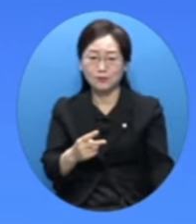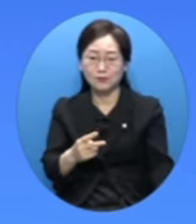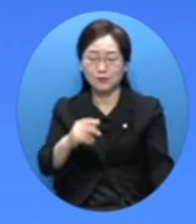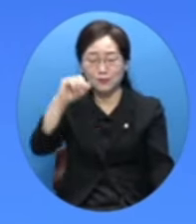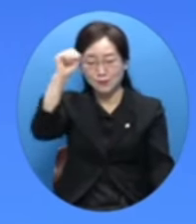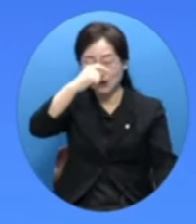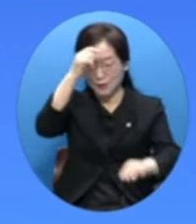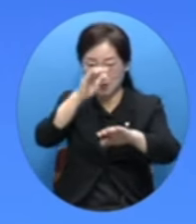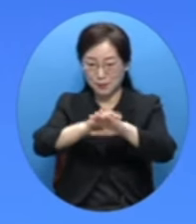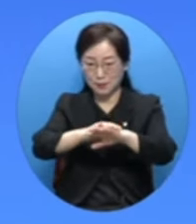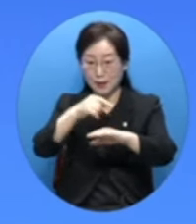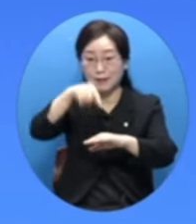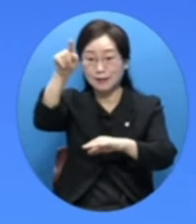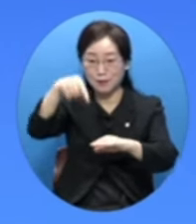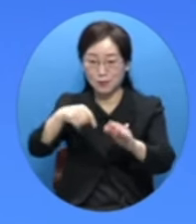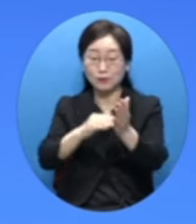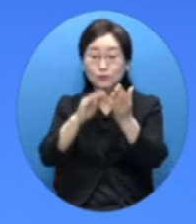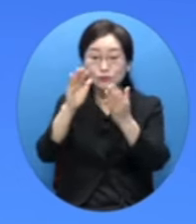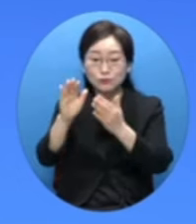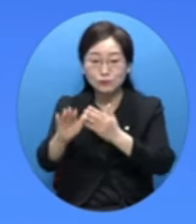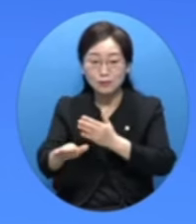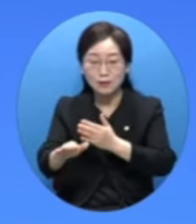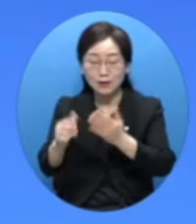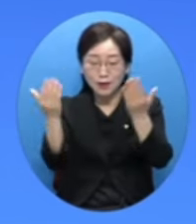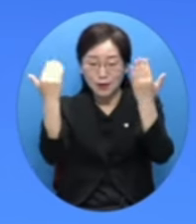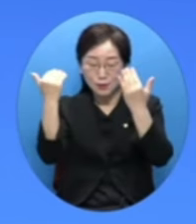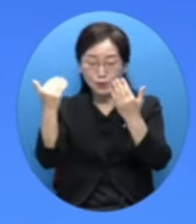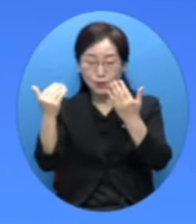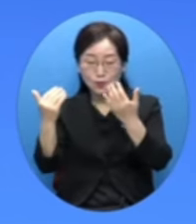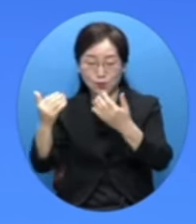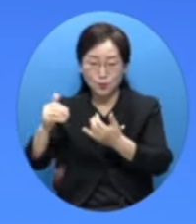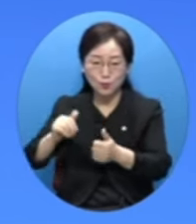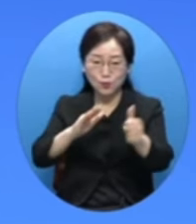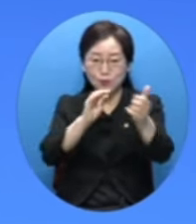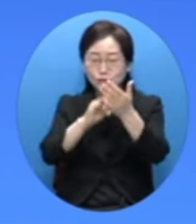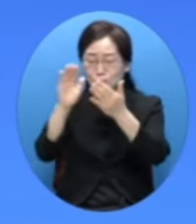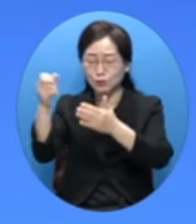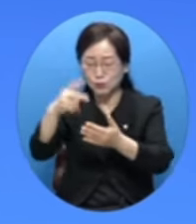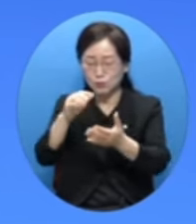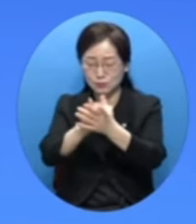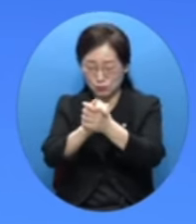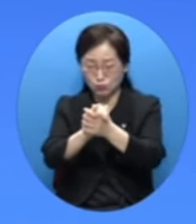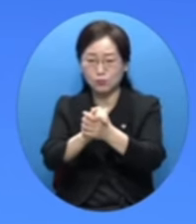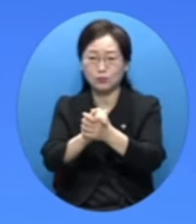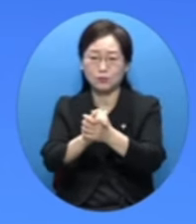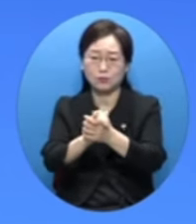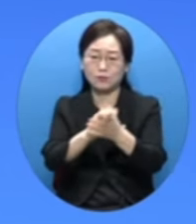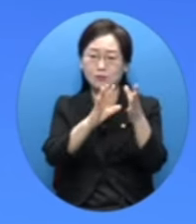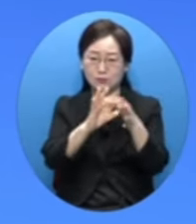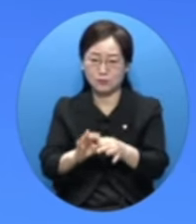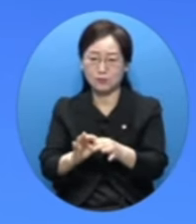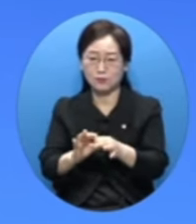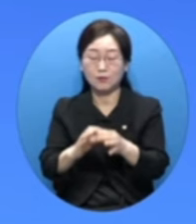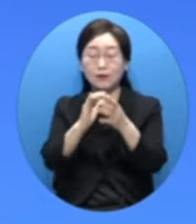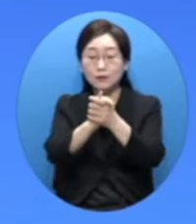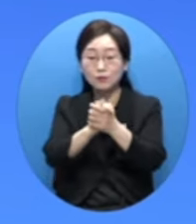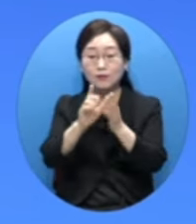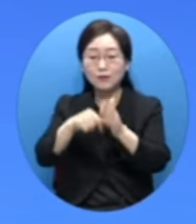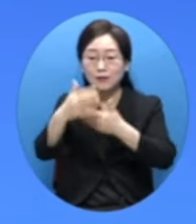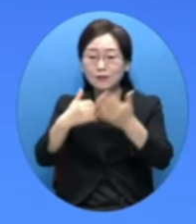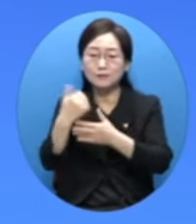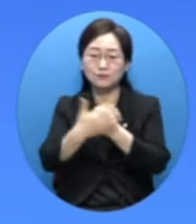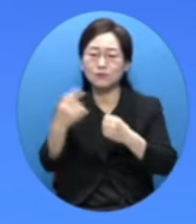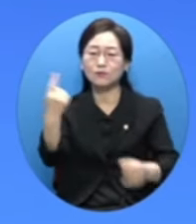새벽기도 다녀오시고 나서 우리들 학교 보내시고 또 우리를 위해서 기도하셨습니다. 기도할 때 하나님의 은혜가